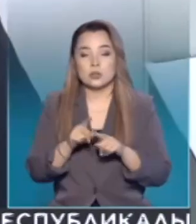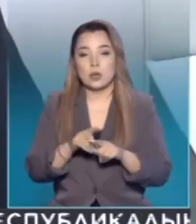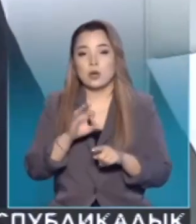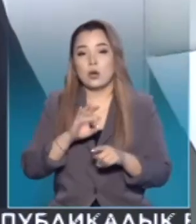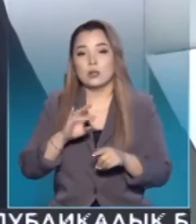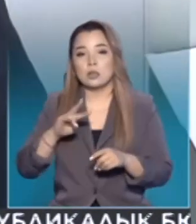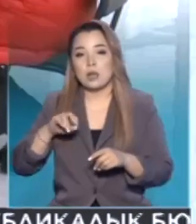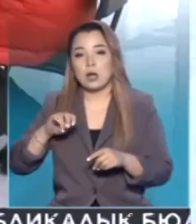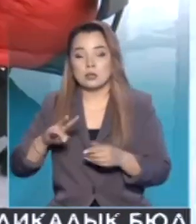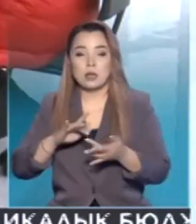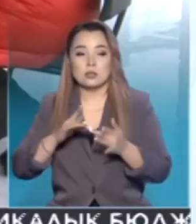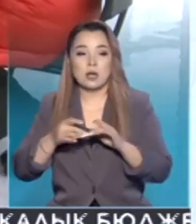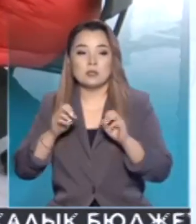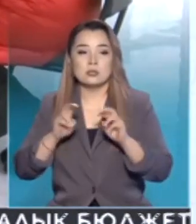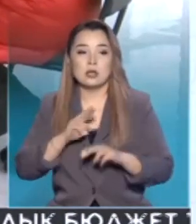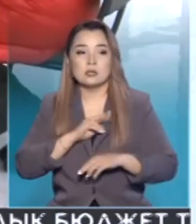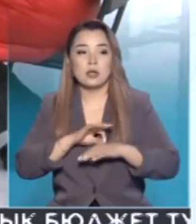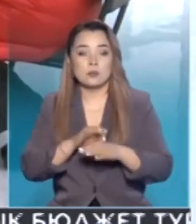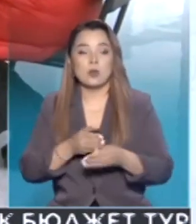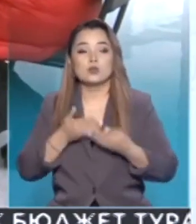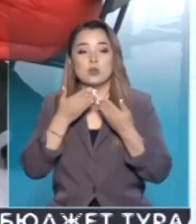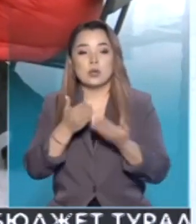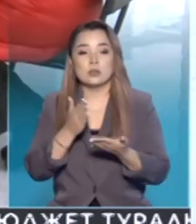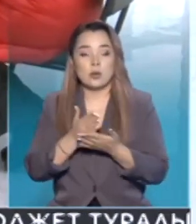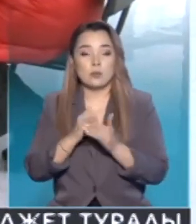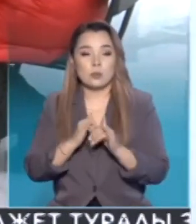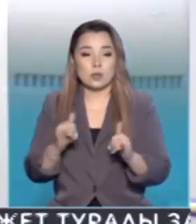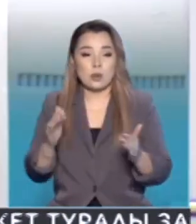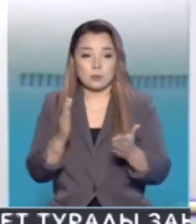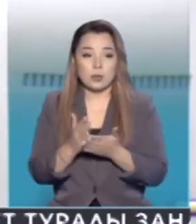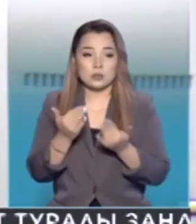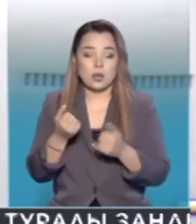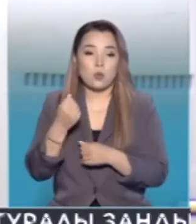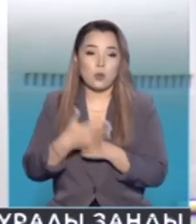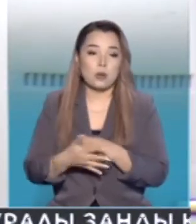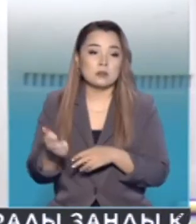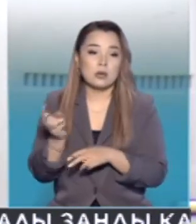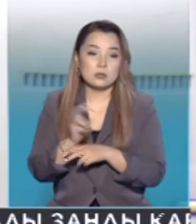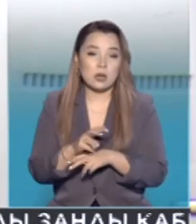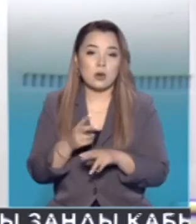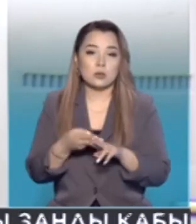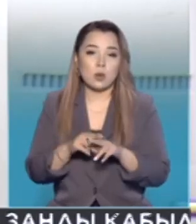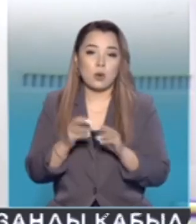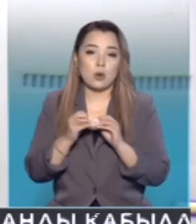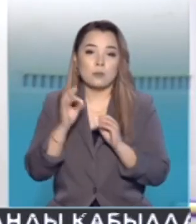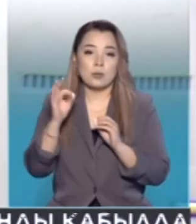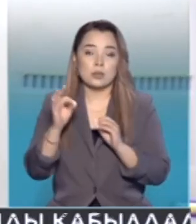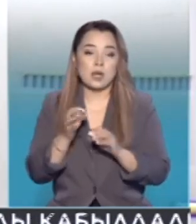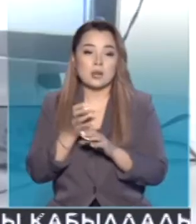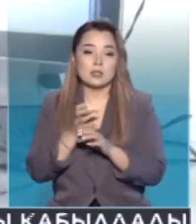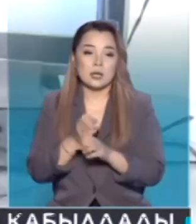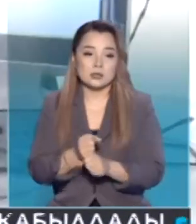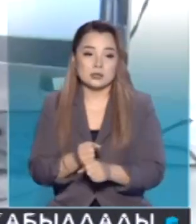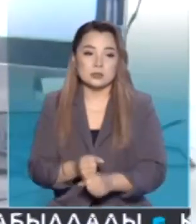онлайн қызметке жүгінушілер қатары көбеюде. Осылайша орталыққа келетіндер саны биыл 10%-ке азайған.